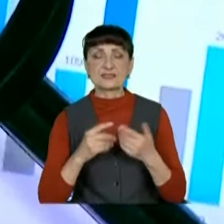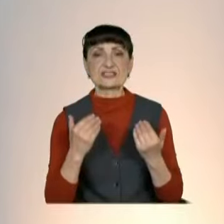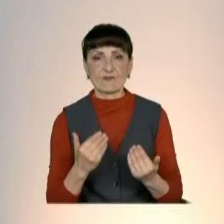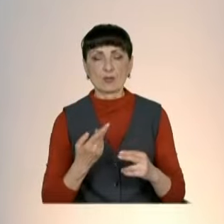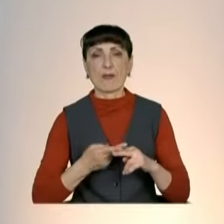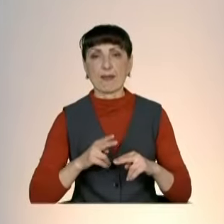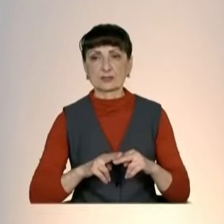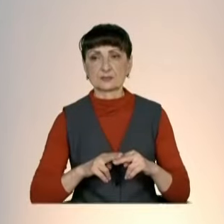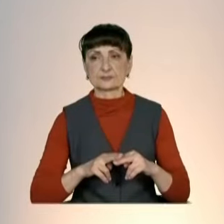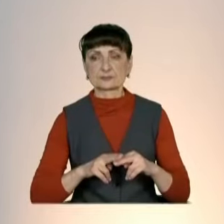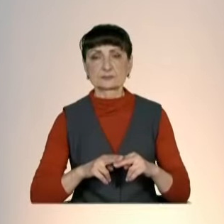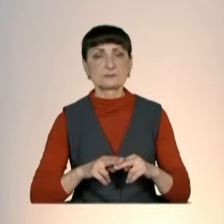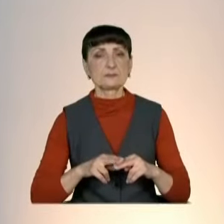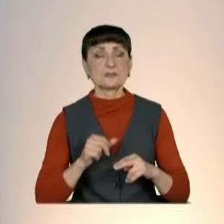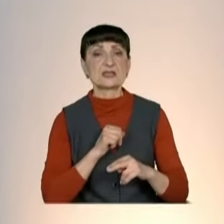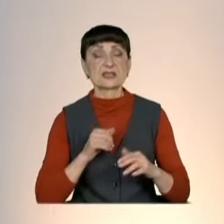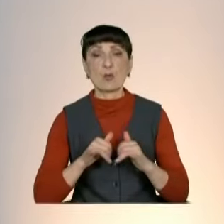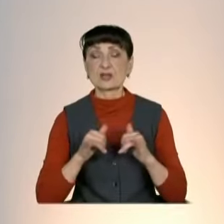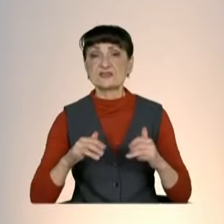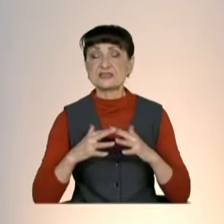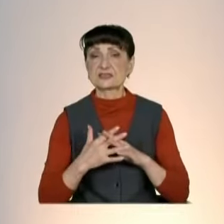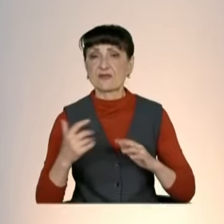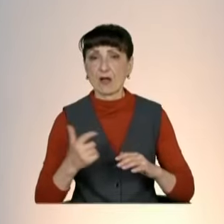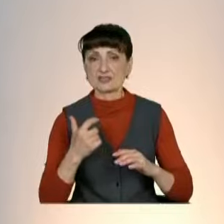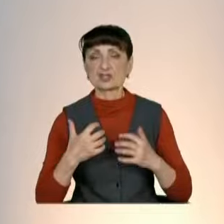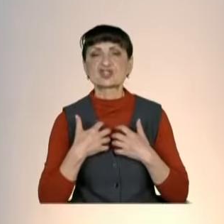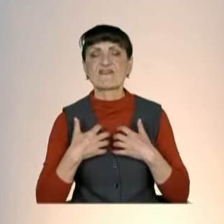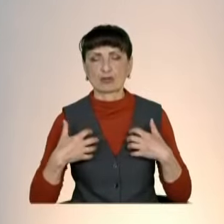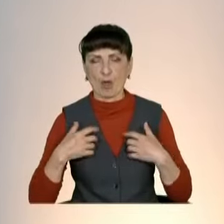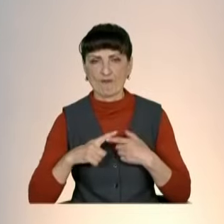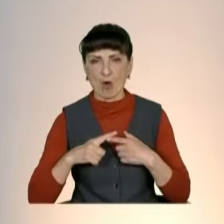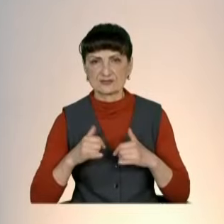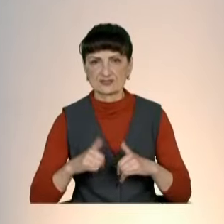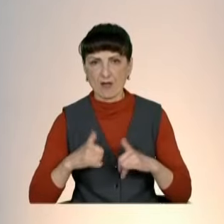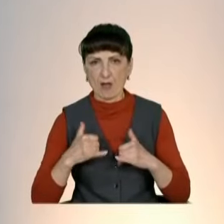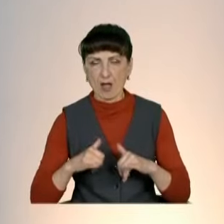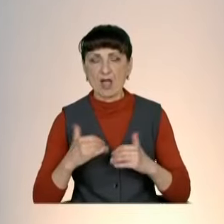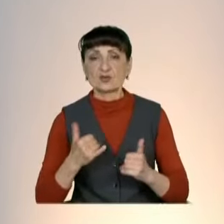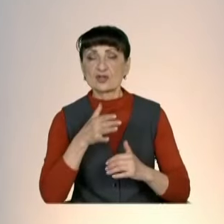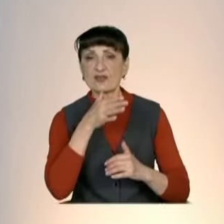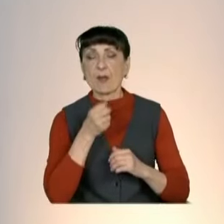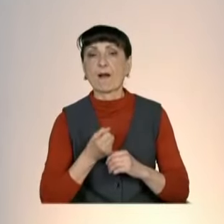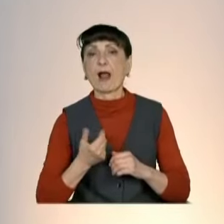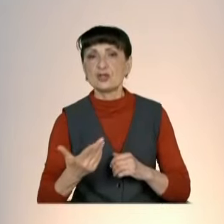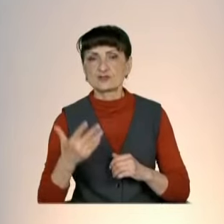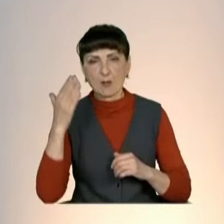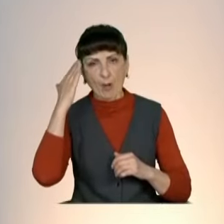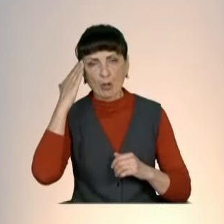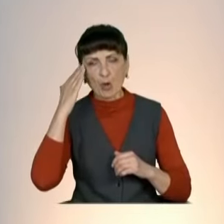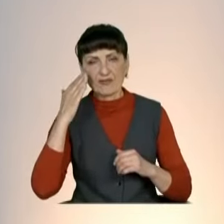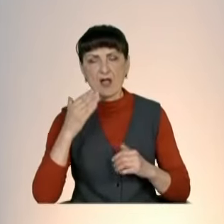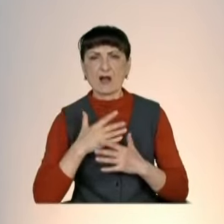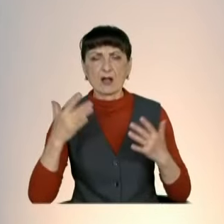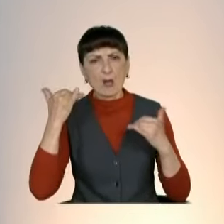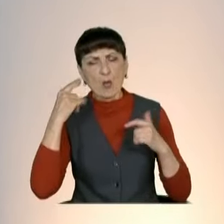это само развитие сельского хозяйства, в частности животноводства, ведет к тому, что в настоящее время количество поголовья сельскохозяйственных